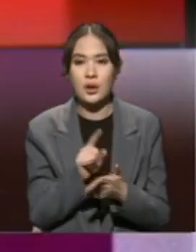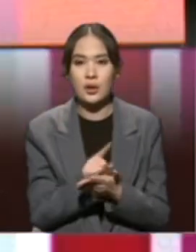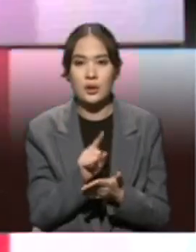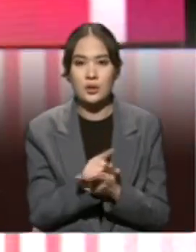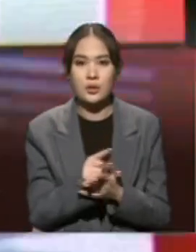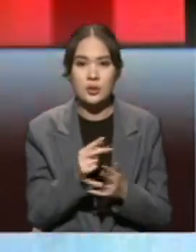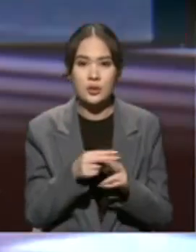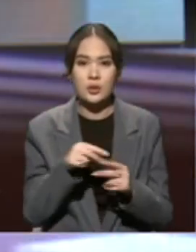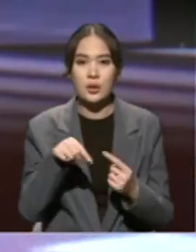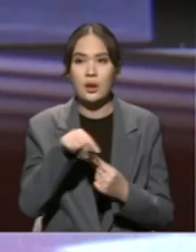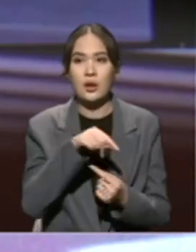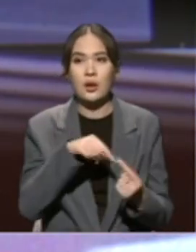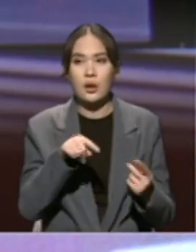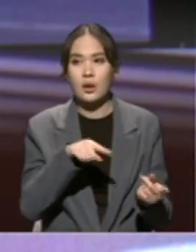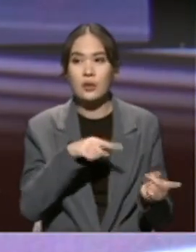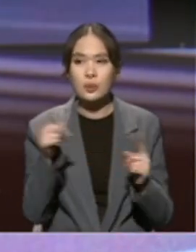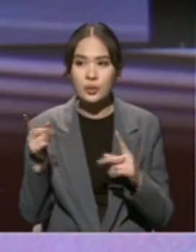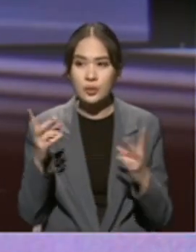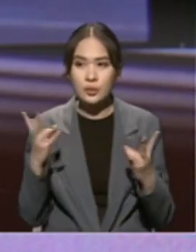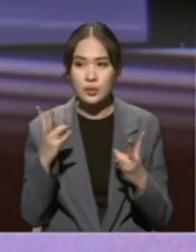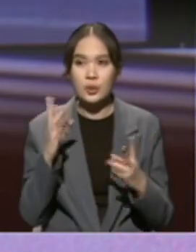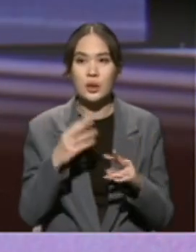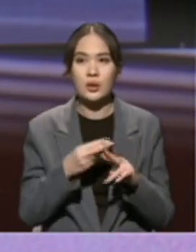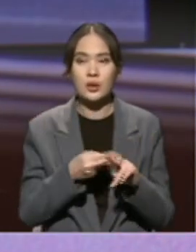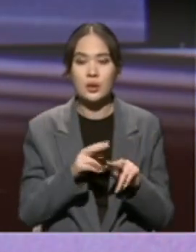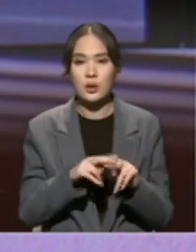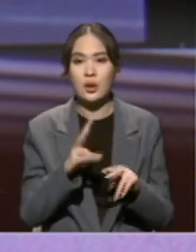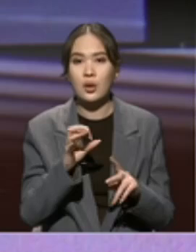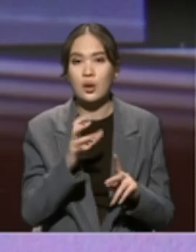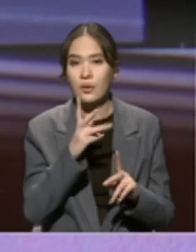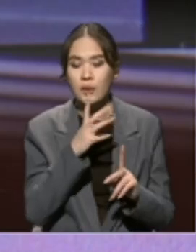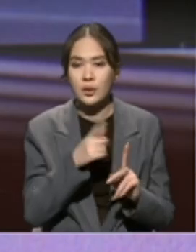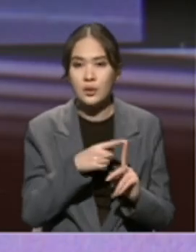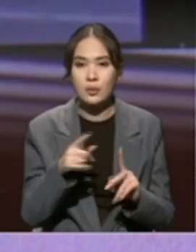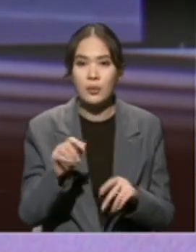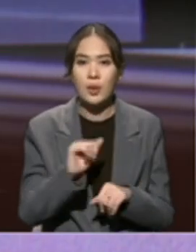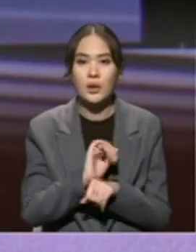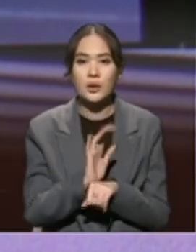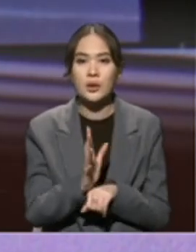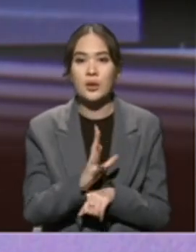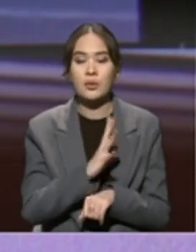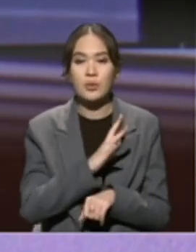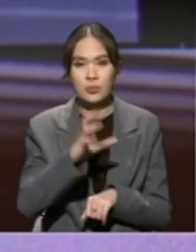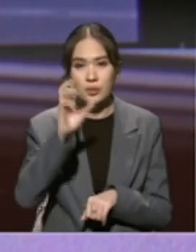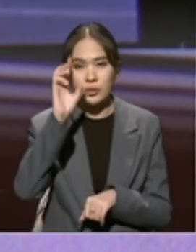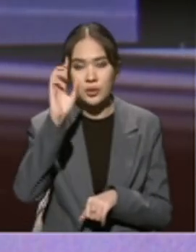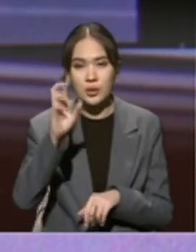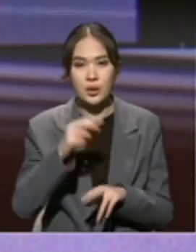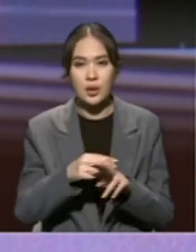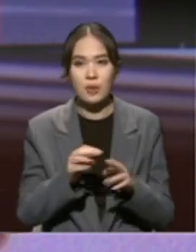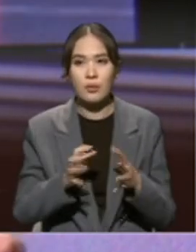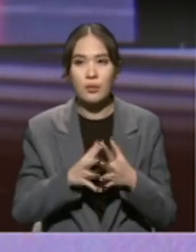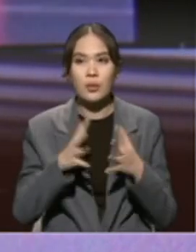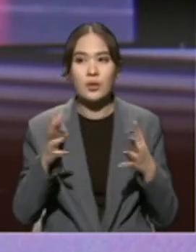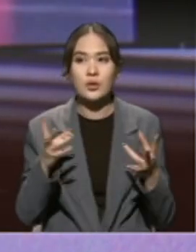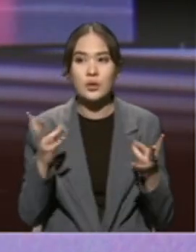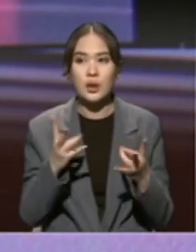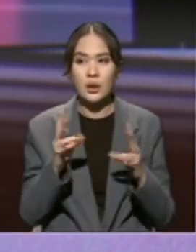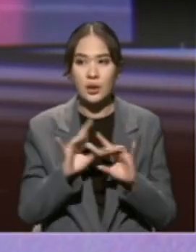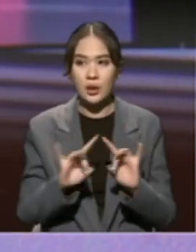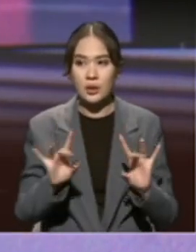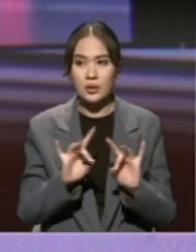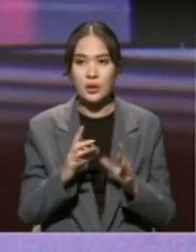дара кәсіпкерлікке қарай өту керек болады. Бірақ осы уақытқа дейін жасалған мынау пандемияда мемлекеттің жасалған артықшылықтарын да айтып өту керек.